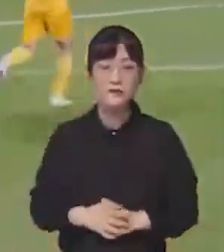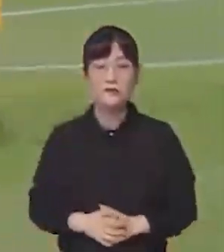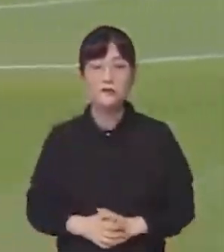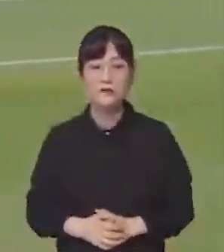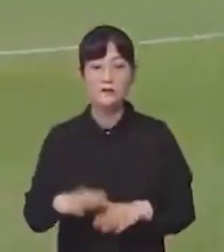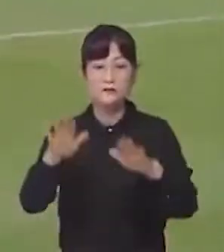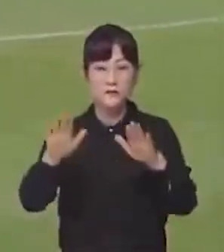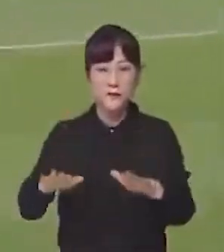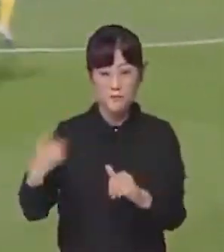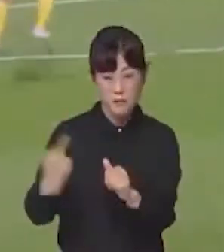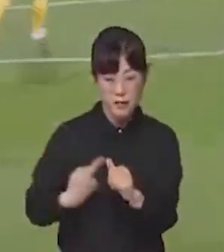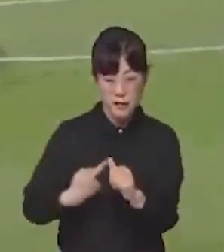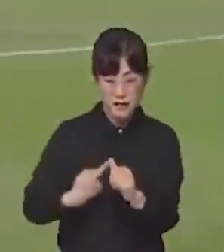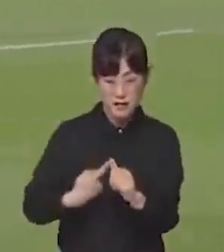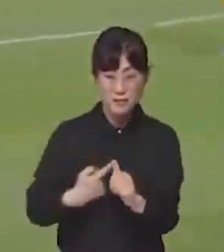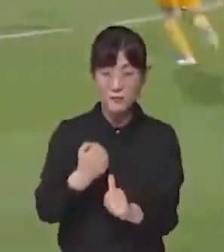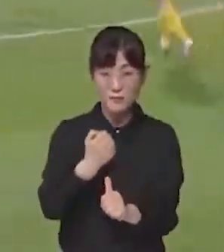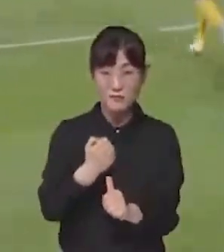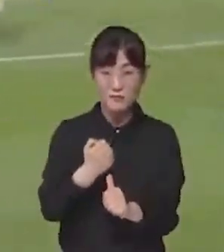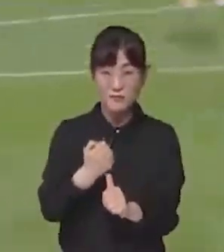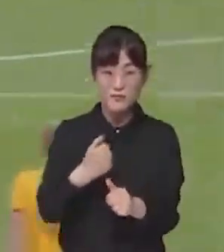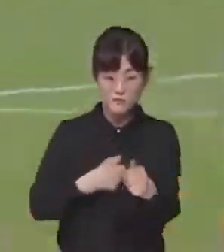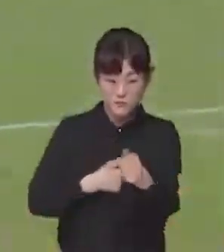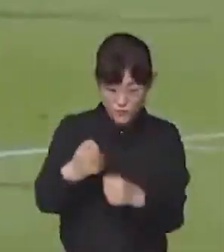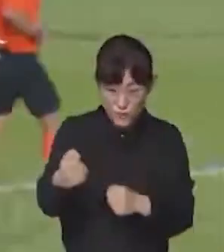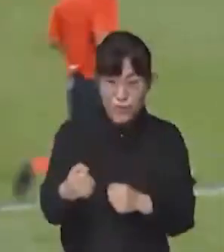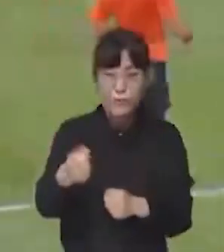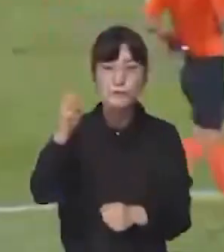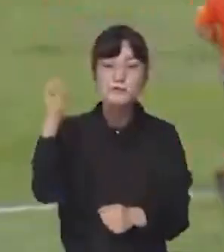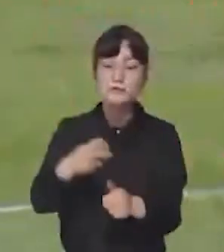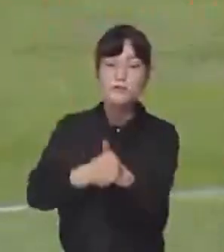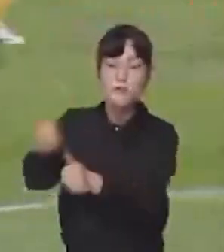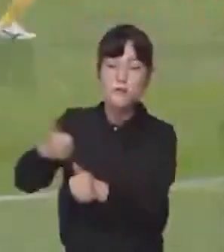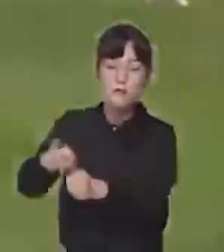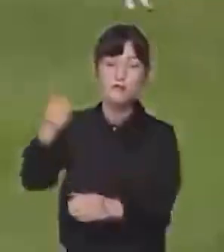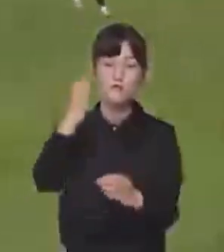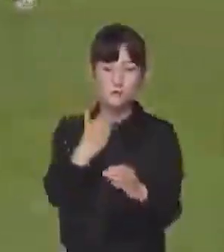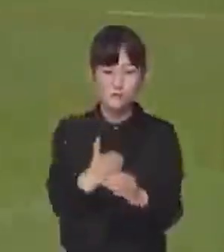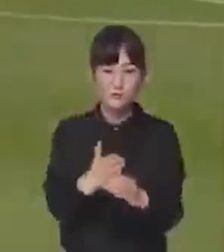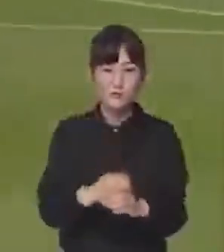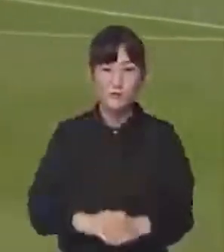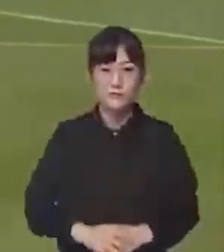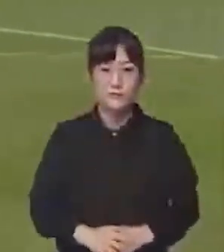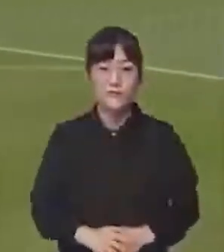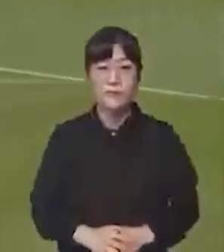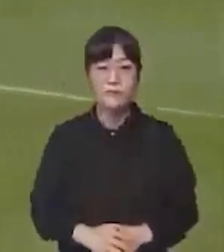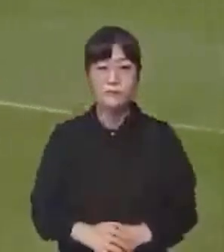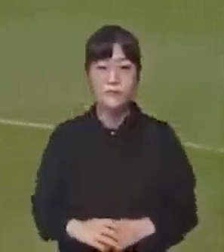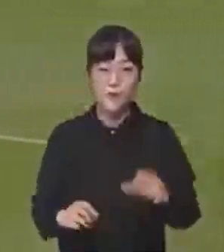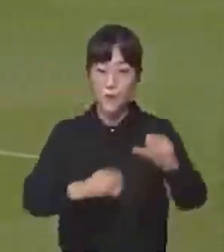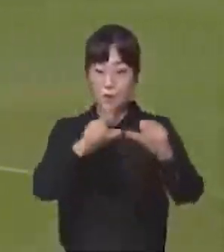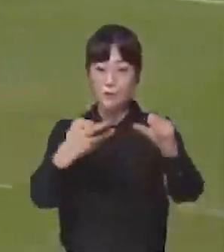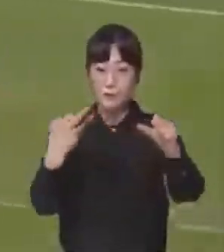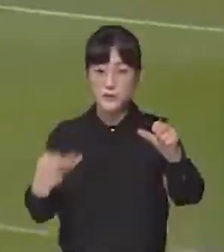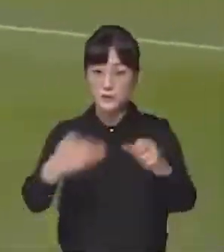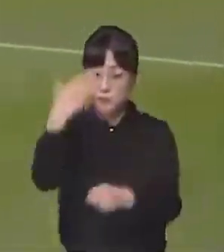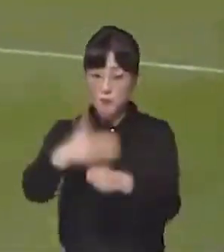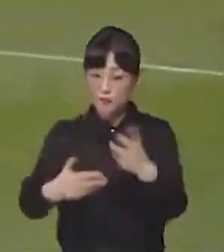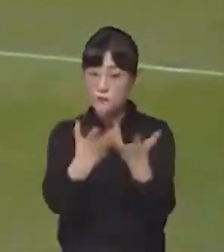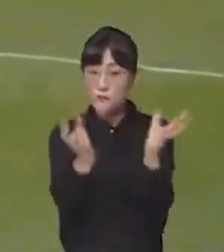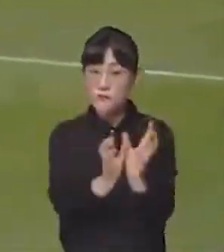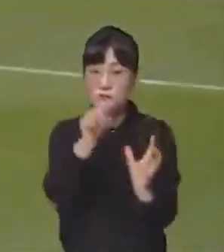한계라는 일부의 지적을 비웃듯 다시 연승 행진을 펼치고 있습니다. 리그에서는 지난달 13일